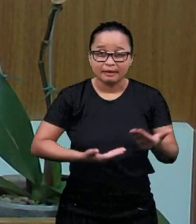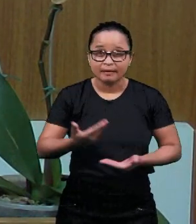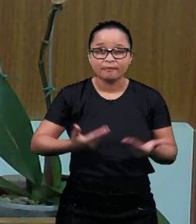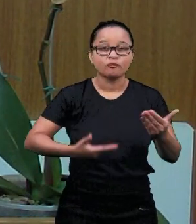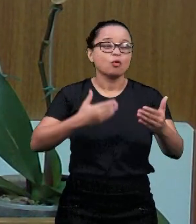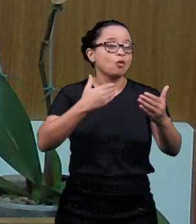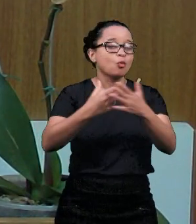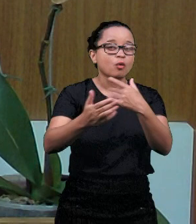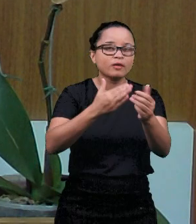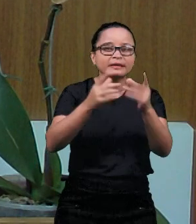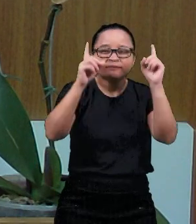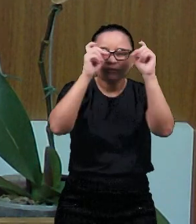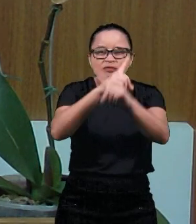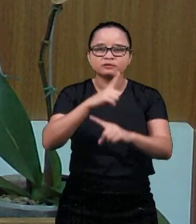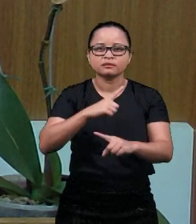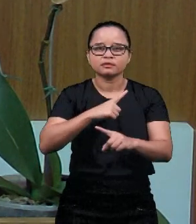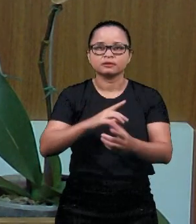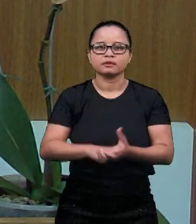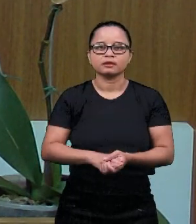le presbytère,